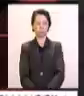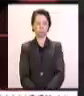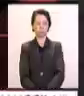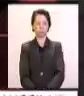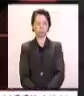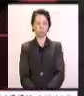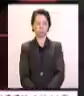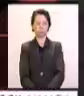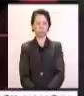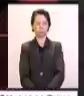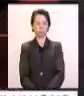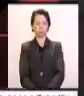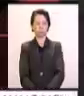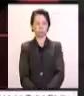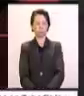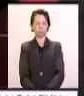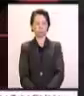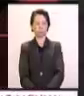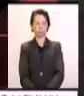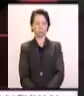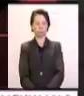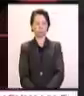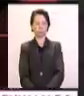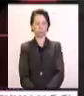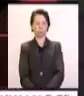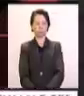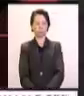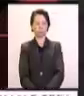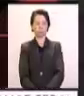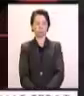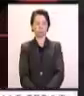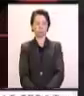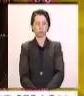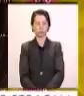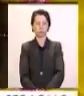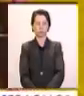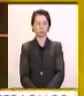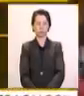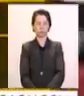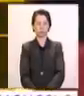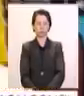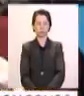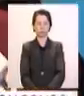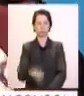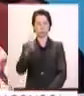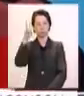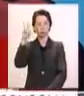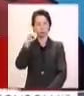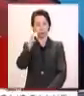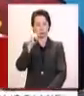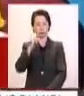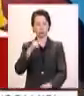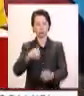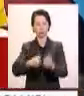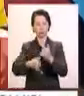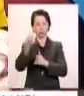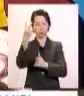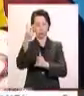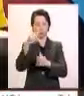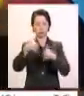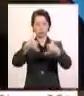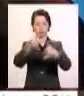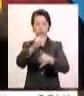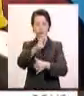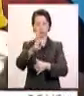trận thua với Malaysia trận chung kết SEA Games. Vietnam memburu kejuaraan kedua Piala AFF selepas